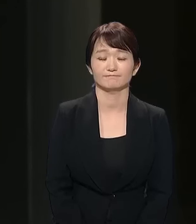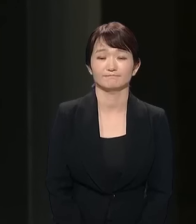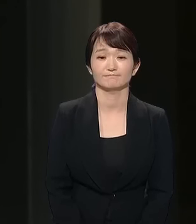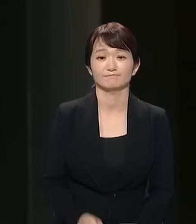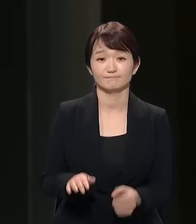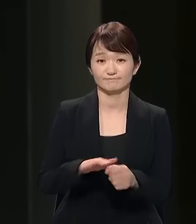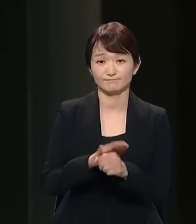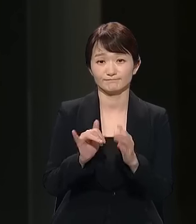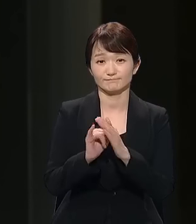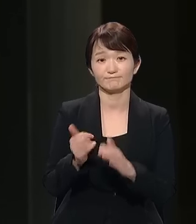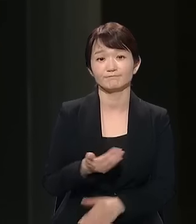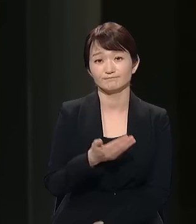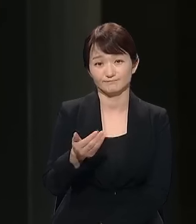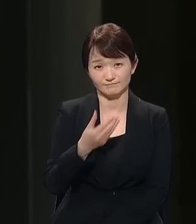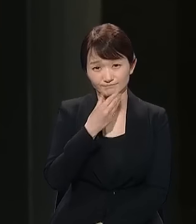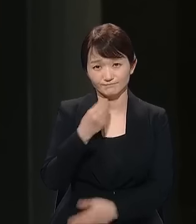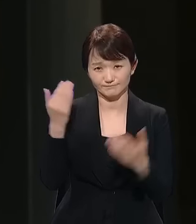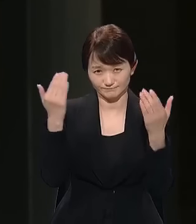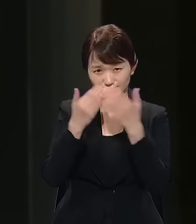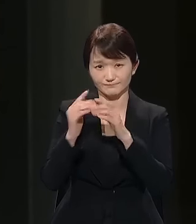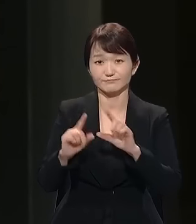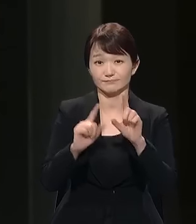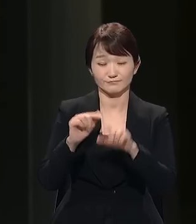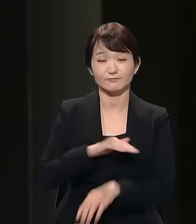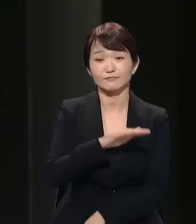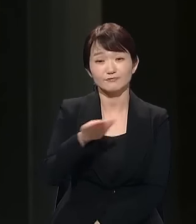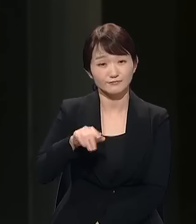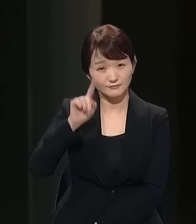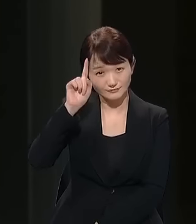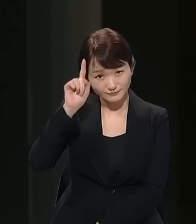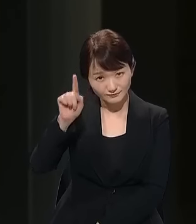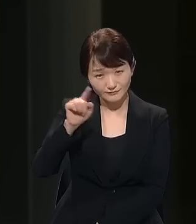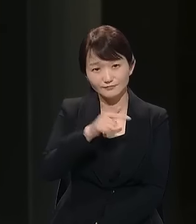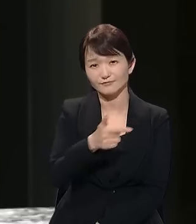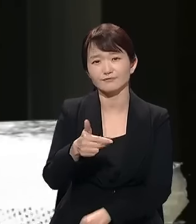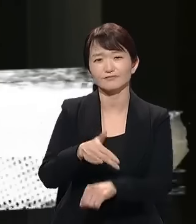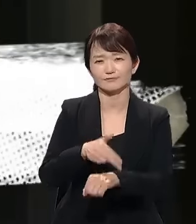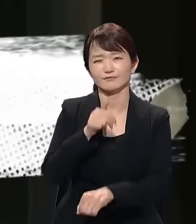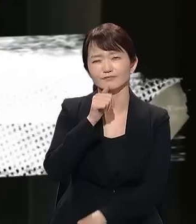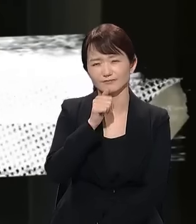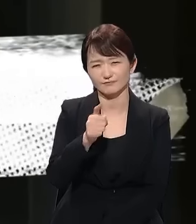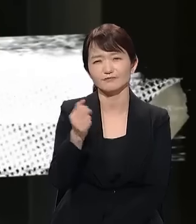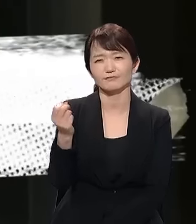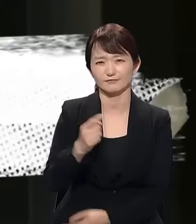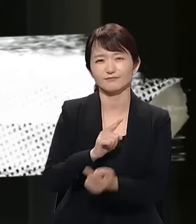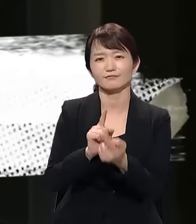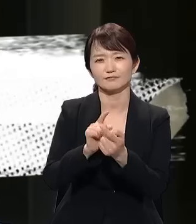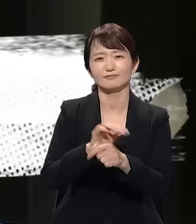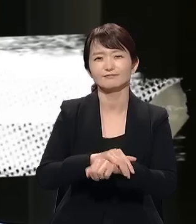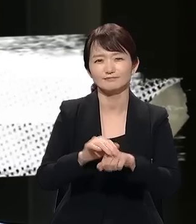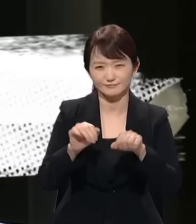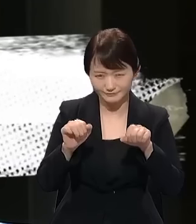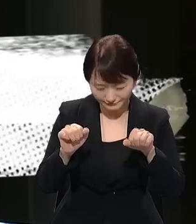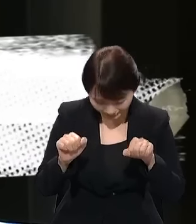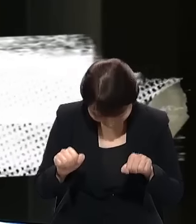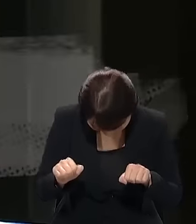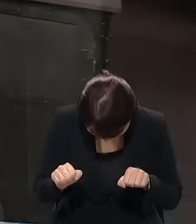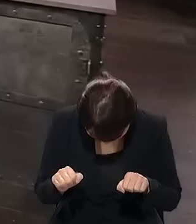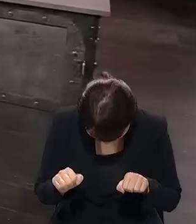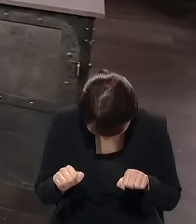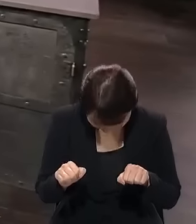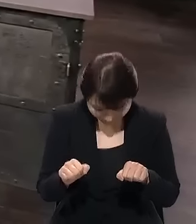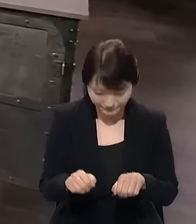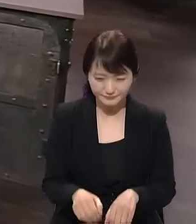자, 사랑하는 사건반장 가족 여러분 행복한 밤 보내시고요. 저희는 내일도 사반 750 저녁 7시 50분에 다시 옵니다. 안녕히 계십시오.